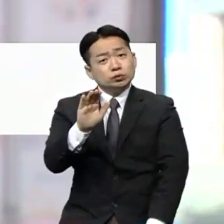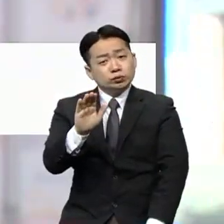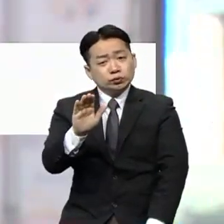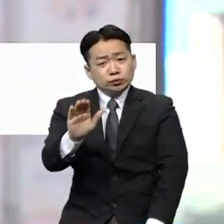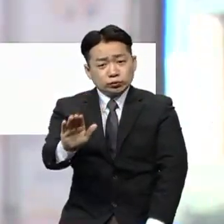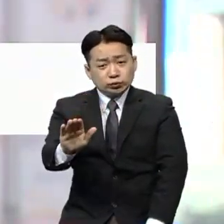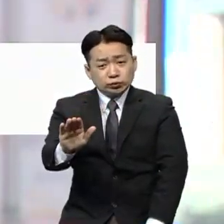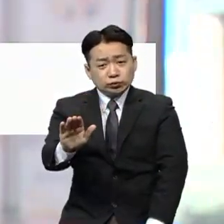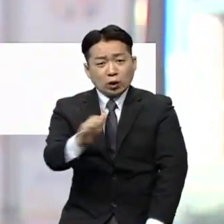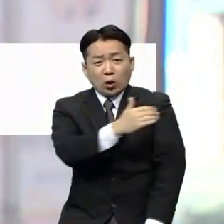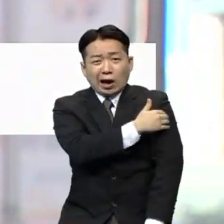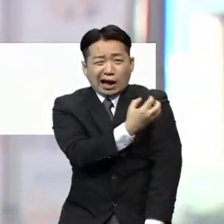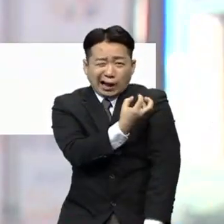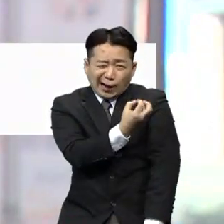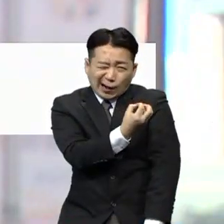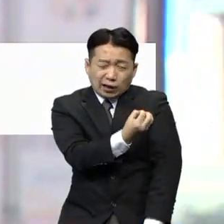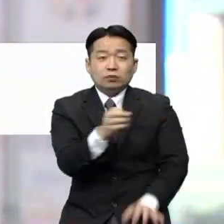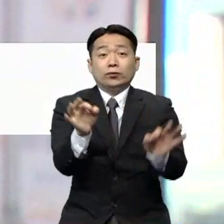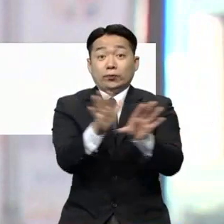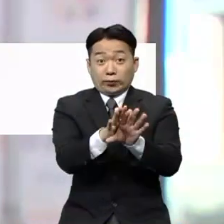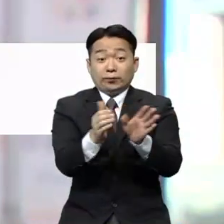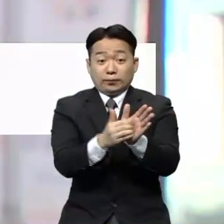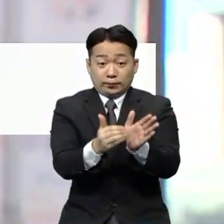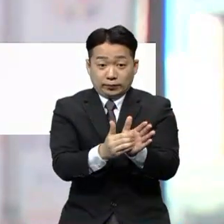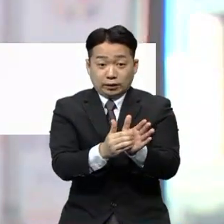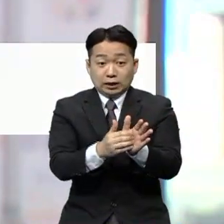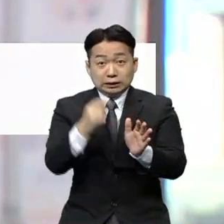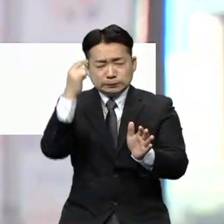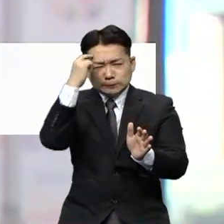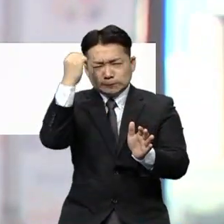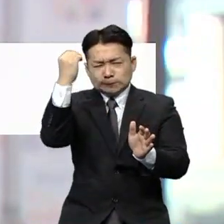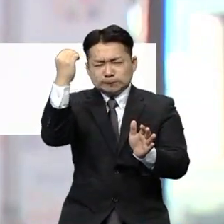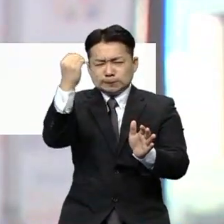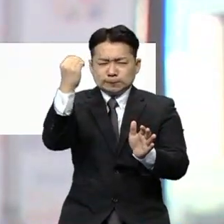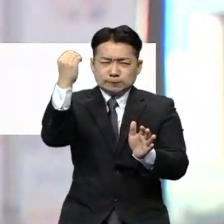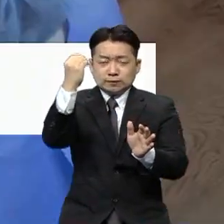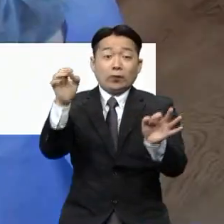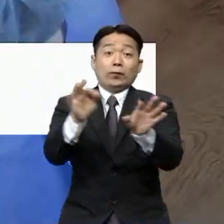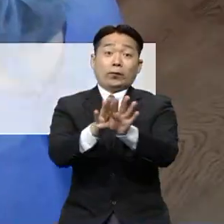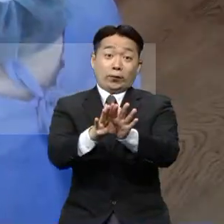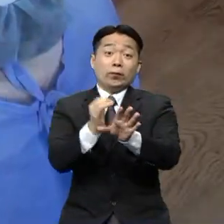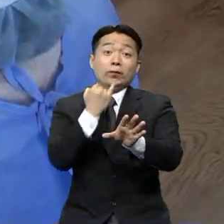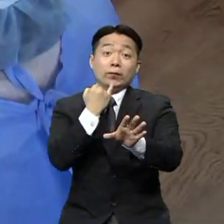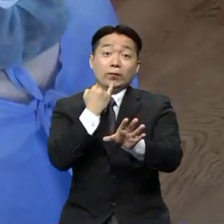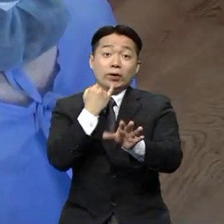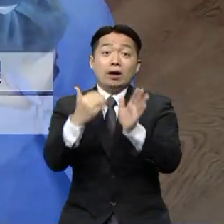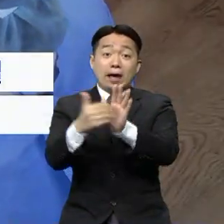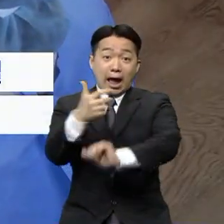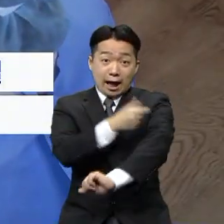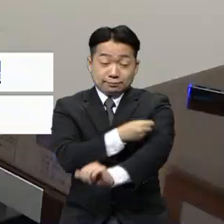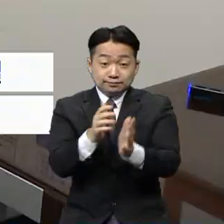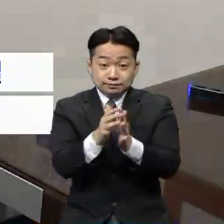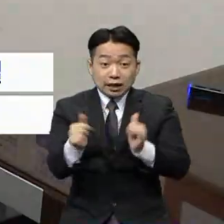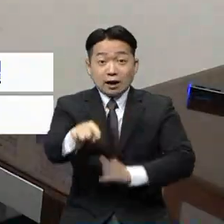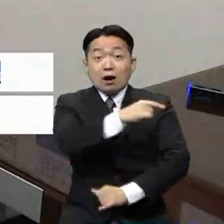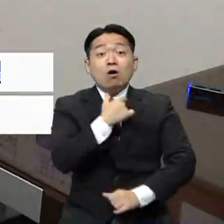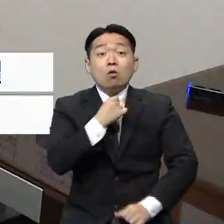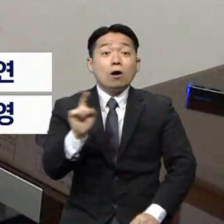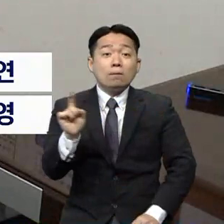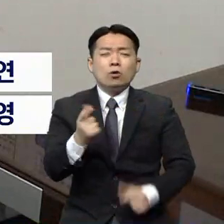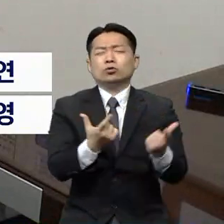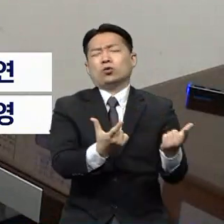넘어가면서 이 뻐근한 것도 없어지고 이 띵했던 어지럼증도 좀 사라져갖고. 백신 접종자들의 바람은